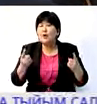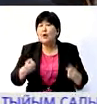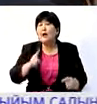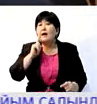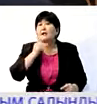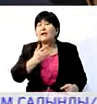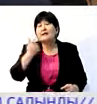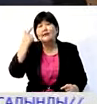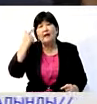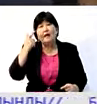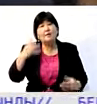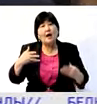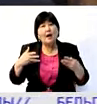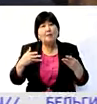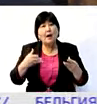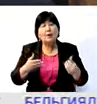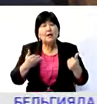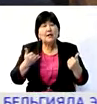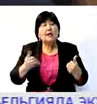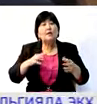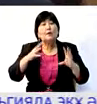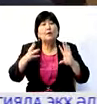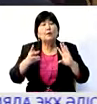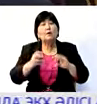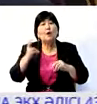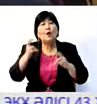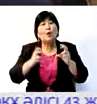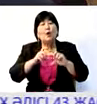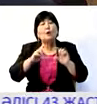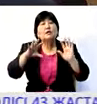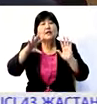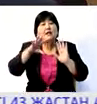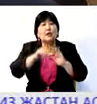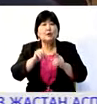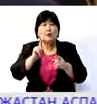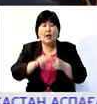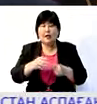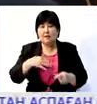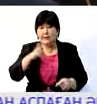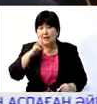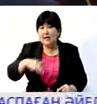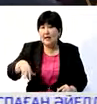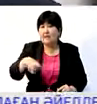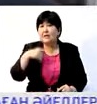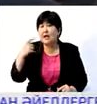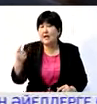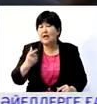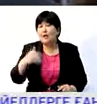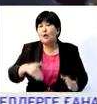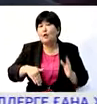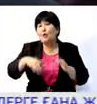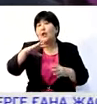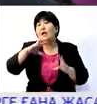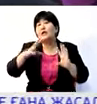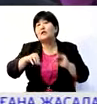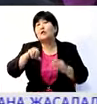Жастарды ғылымға баулу және оның нәтижесін өндіріске енгізу арқылы біз еліміздің экономикасын жоғарғы нәтижелі